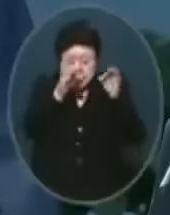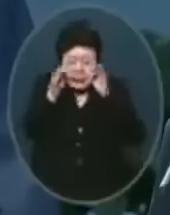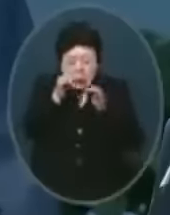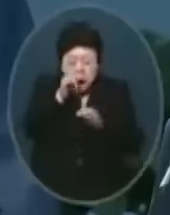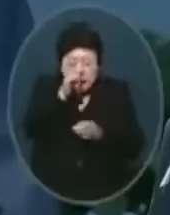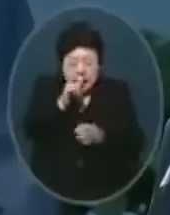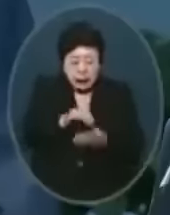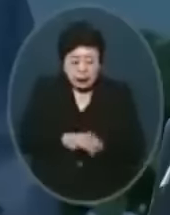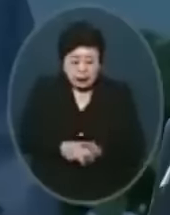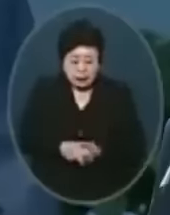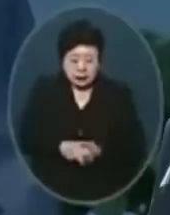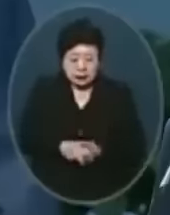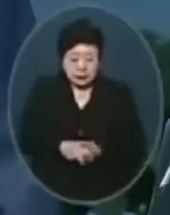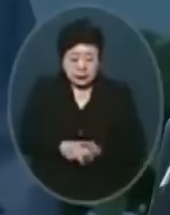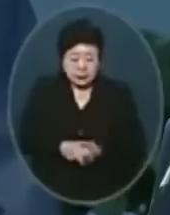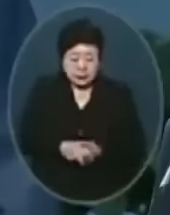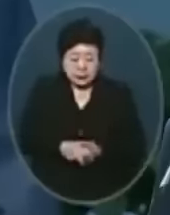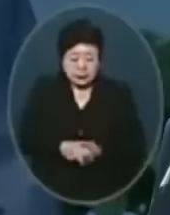찾는다고.